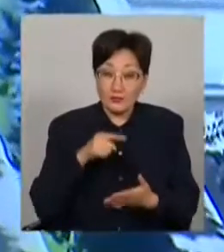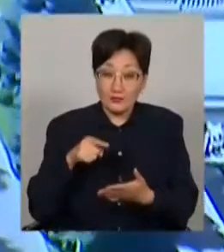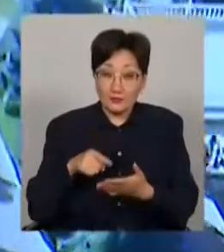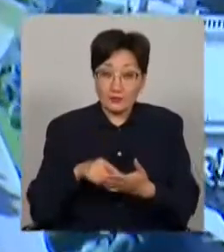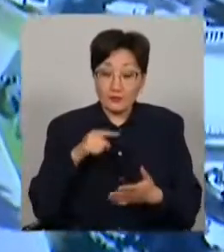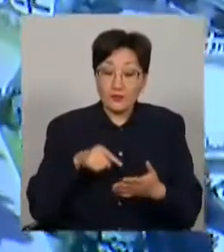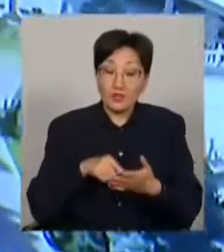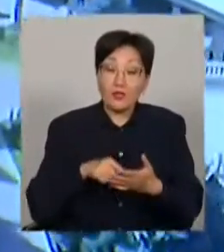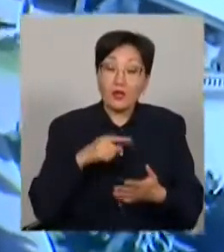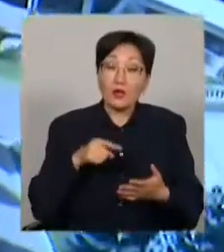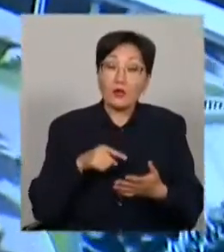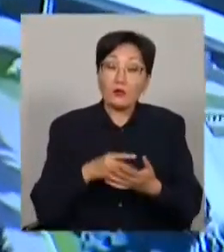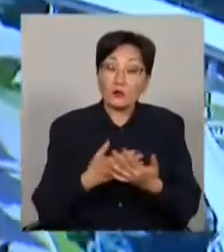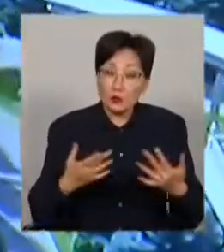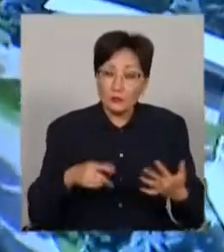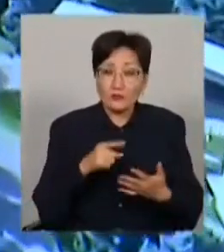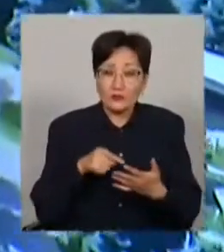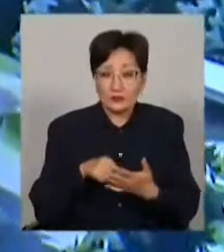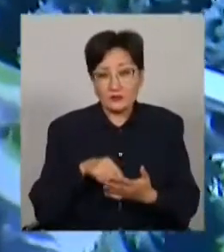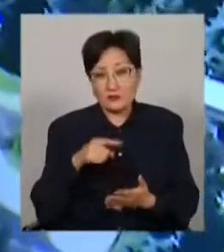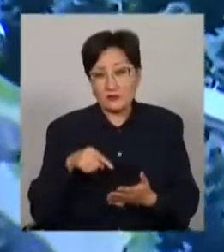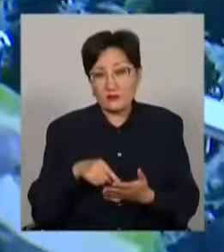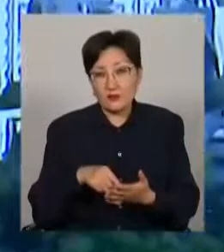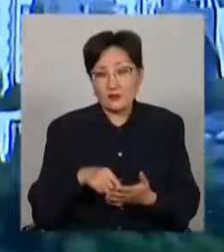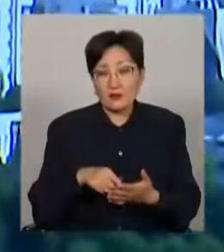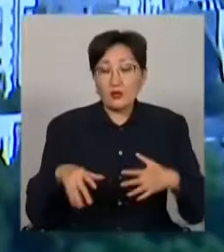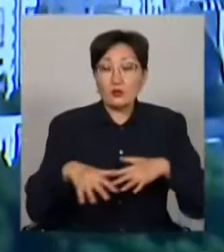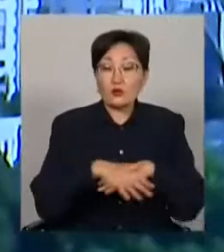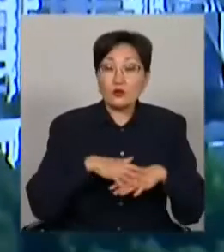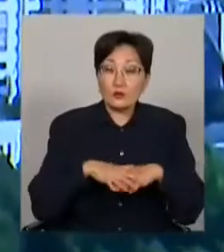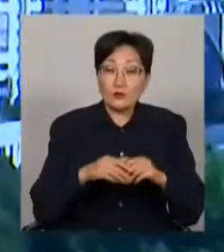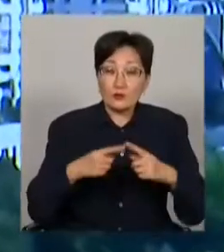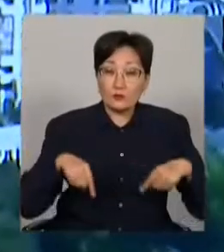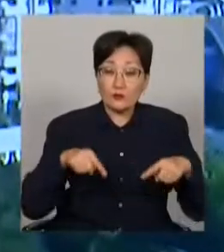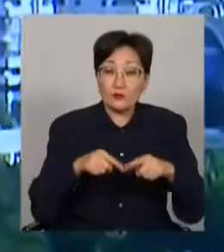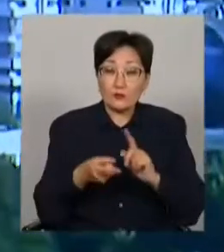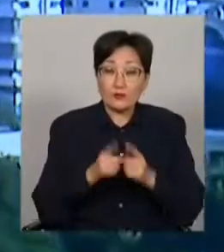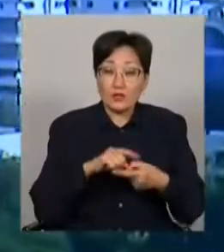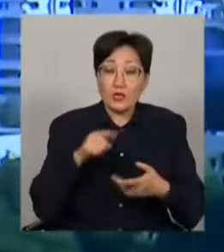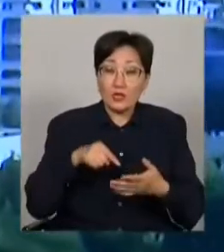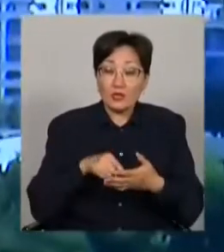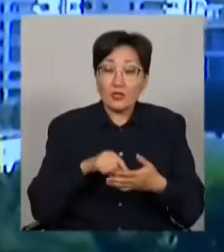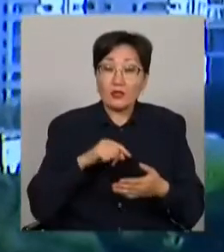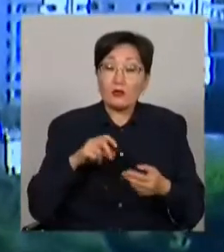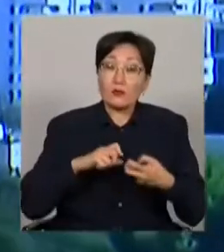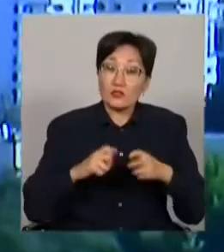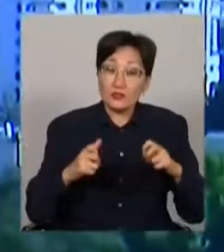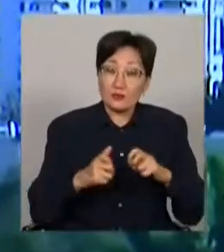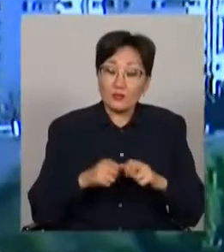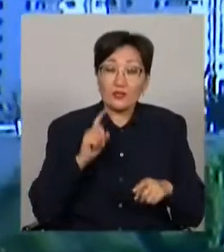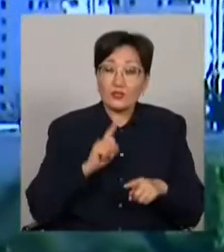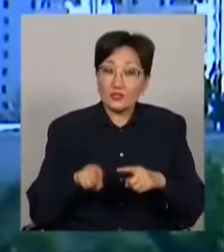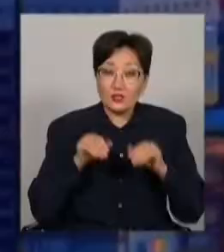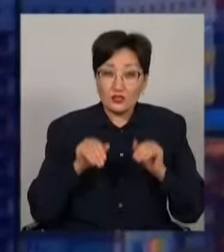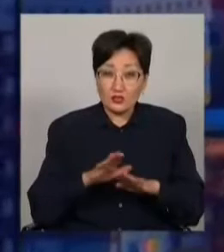қала мәселелері, ол енді қоғамдық кеңес өзгергенменен қаланың мәселелері тез арада өзгере қоймайды